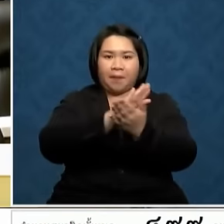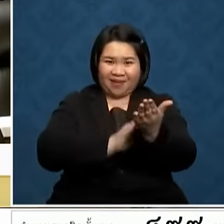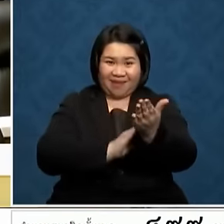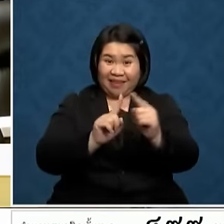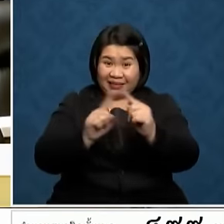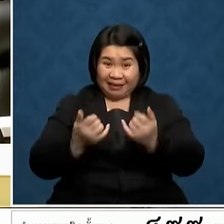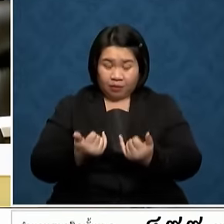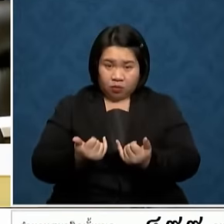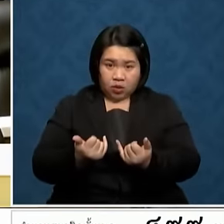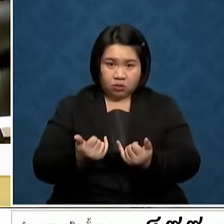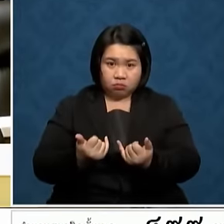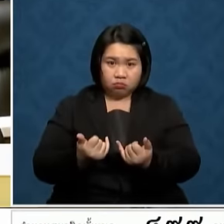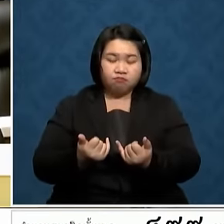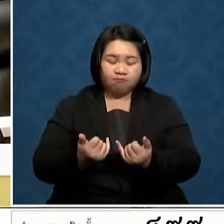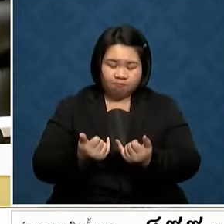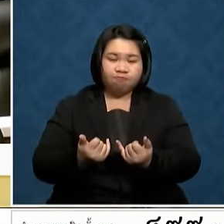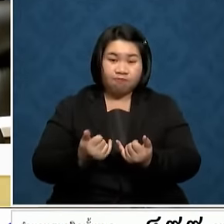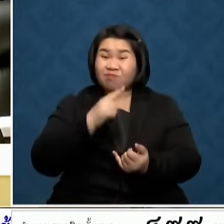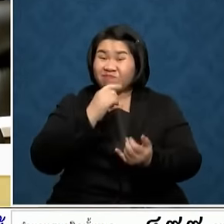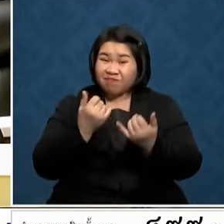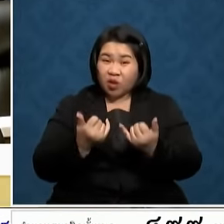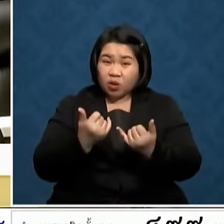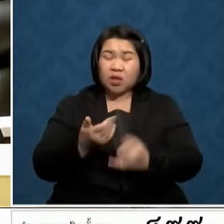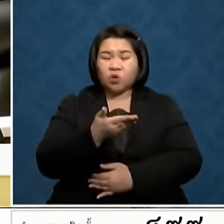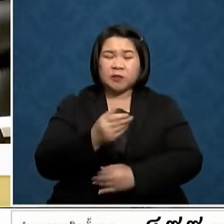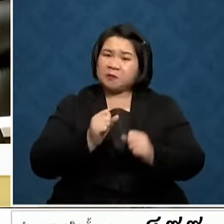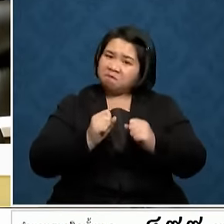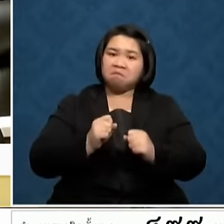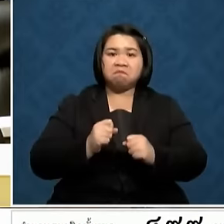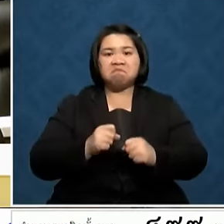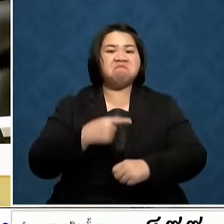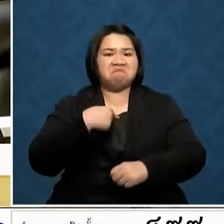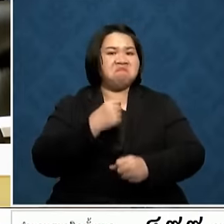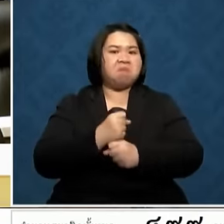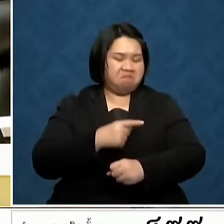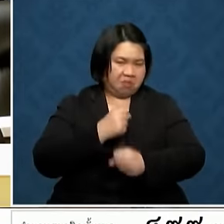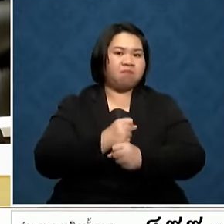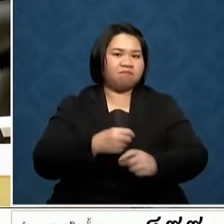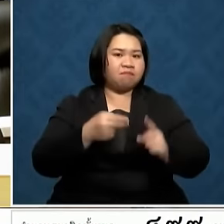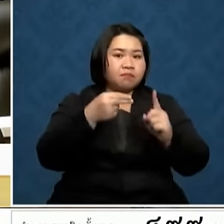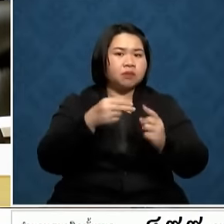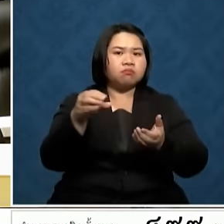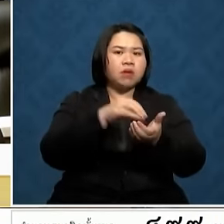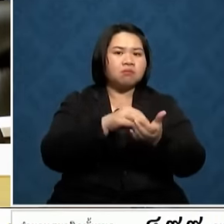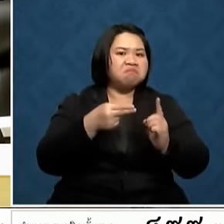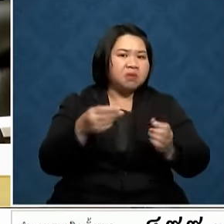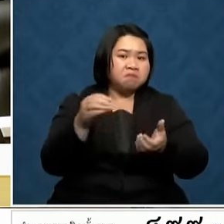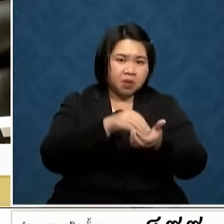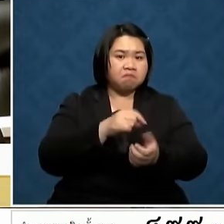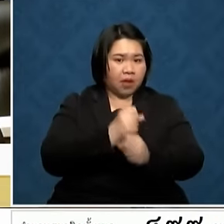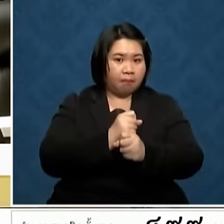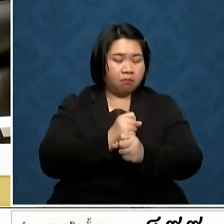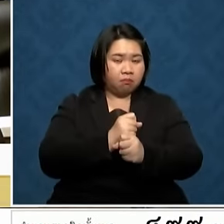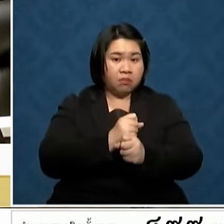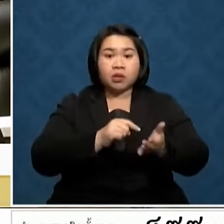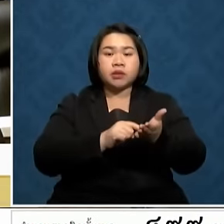่หากมาถึงตอนนี้ครับหากมาถึวัี้ท่านยคงดึงดันที่จะเดินหนาเทหมดหน้าตักกบนโยบาย Digital Walletผ่านการ